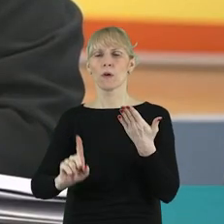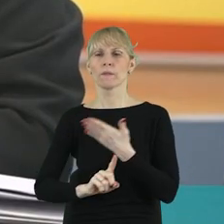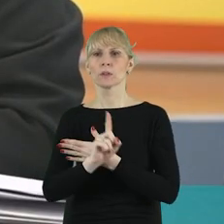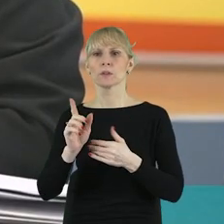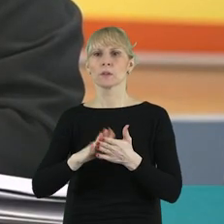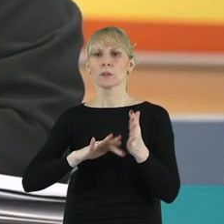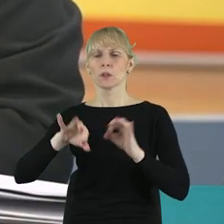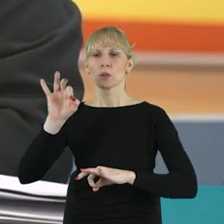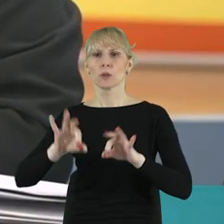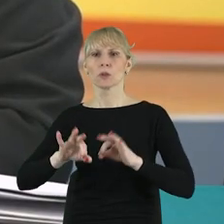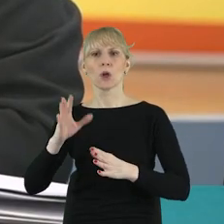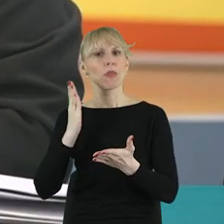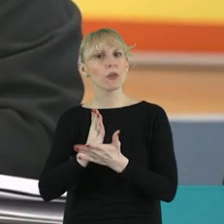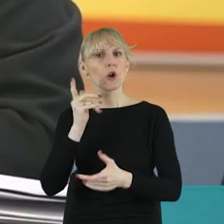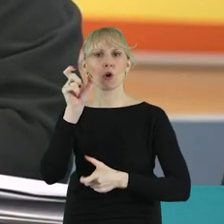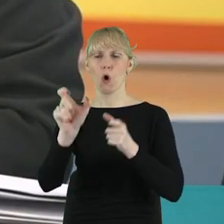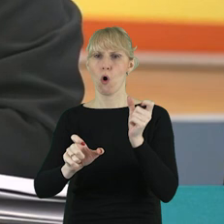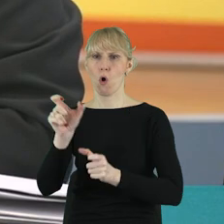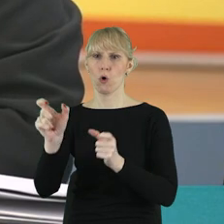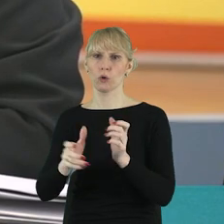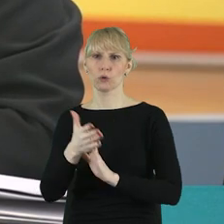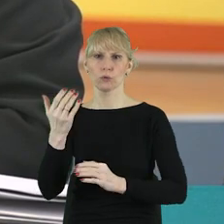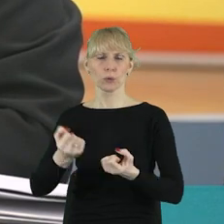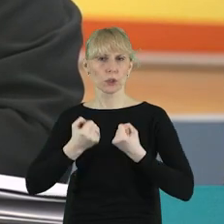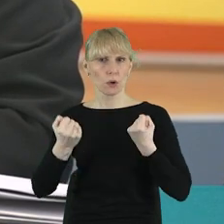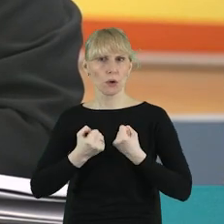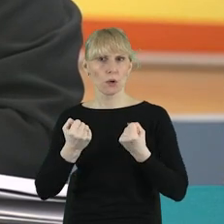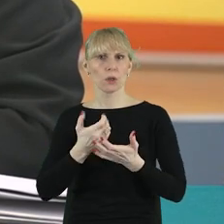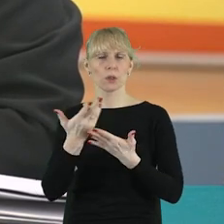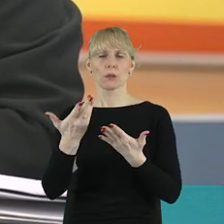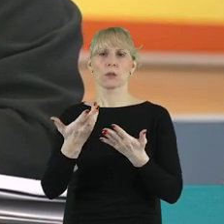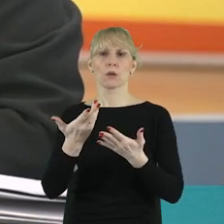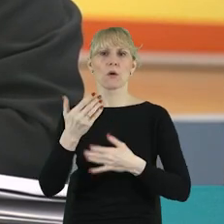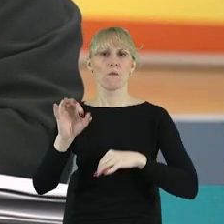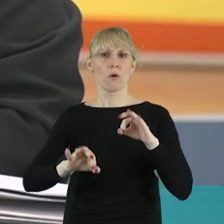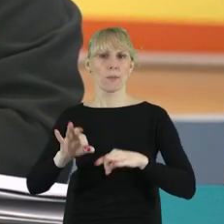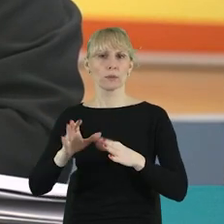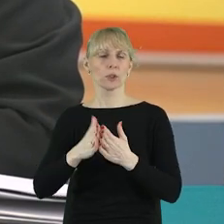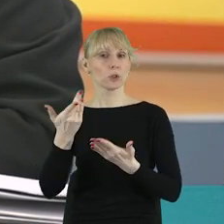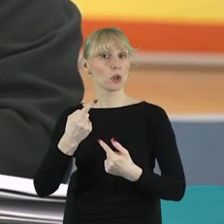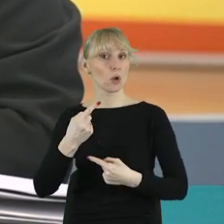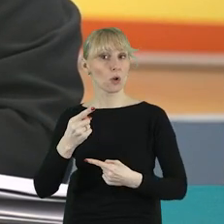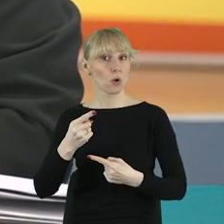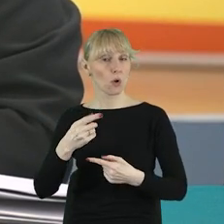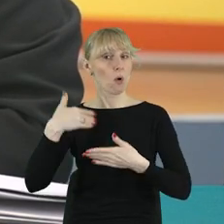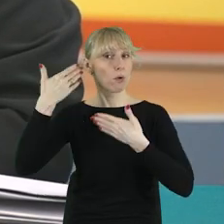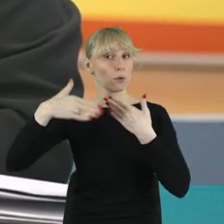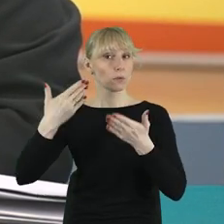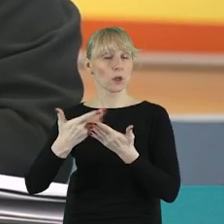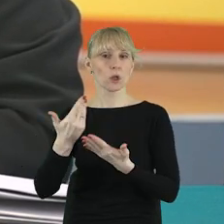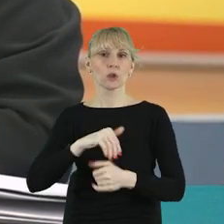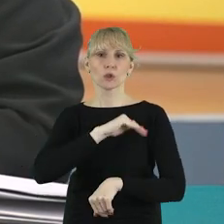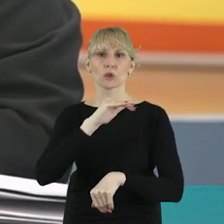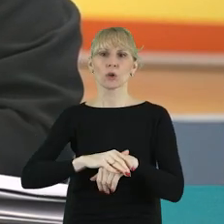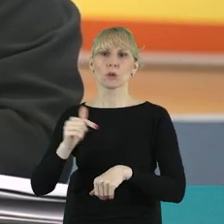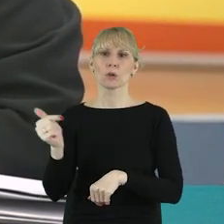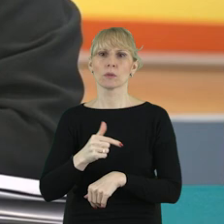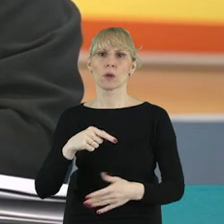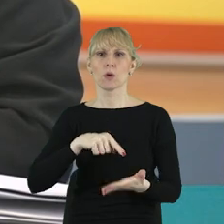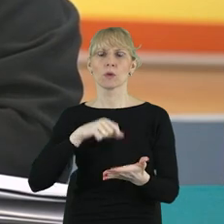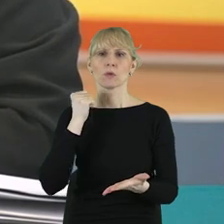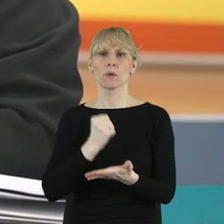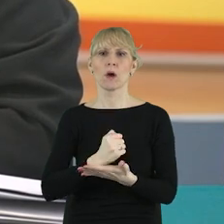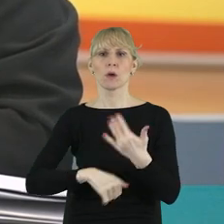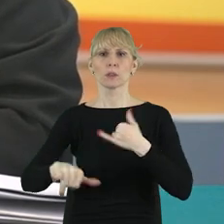w obradach i zabieranie głosu zgodnie z obowiązującymi przepisami ustawy o samorządzie województwa, odrębnych ustaw oraz zgodnie